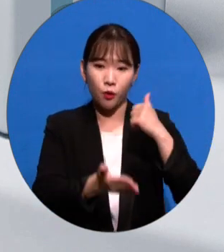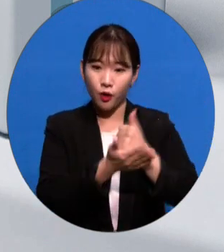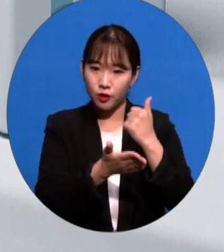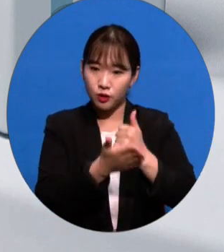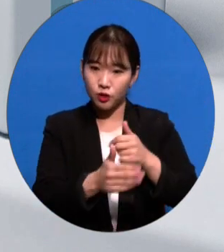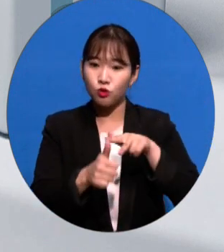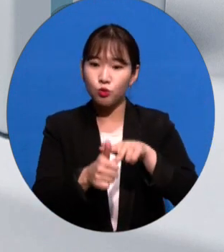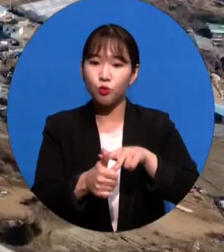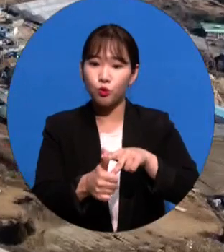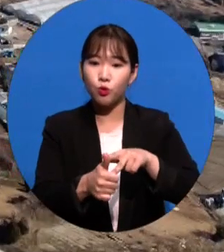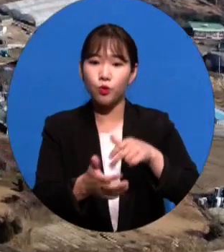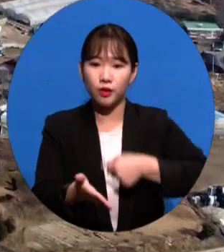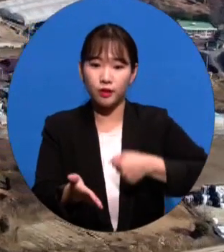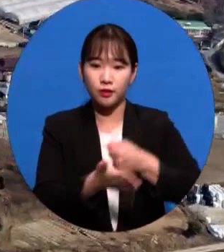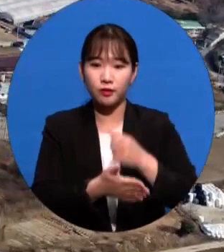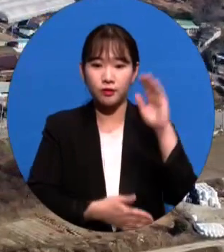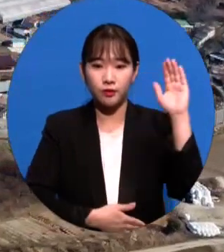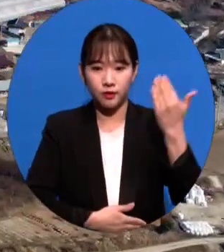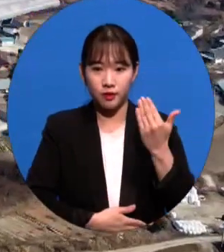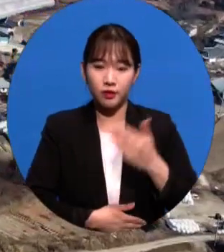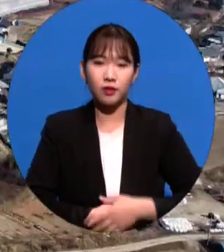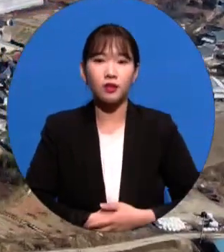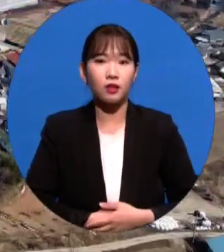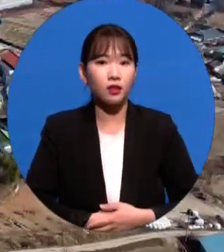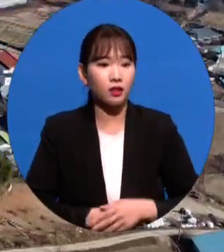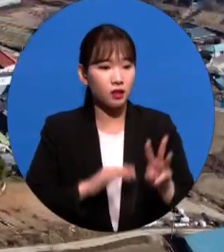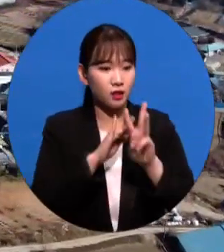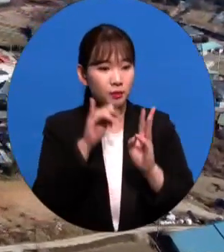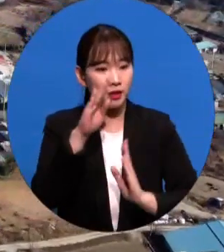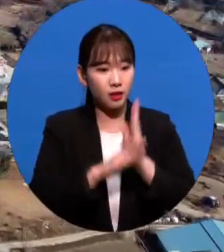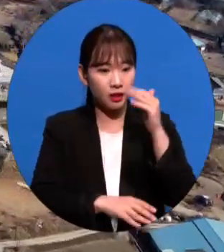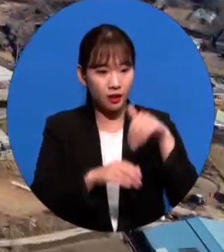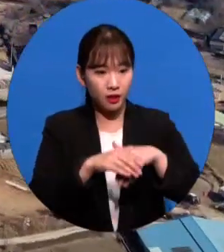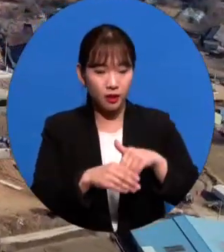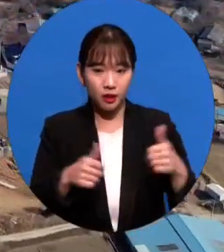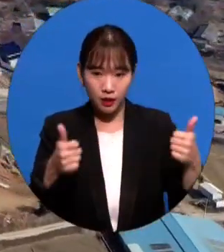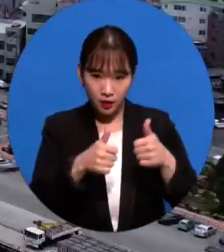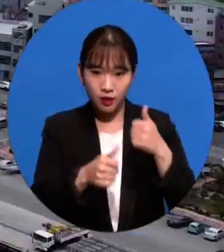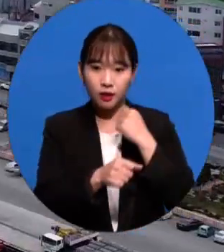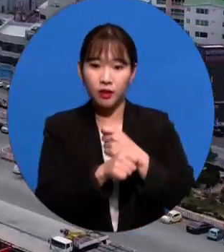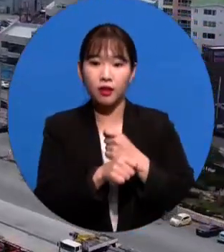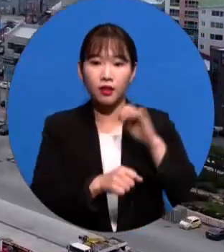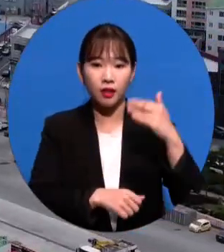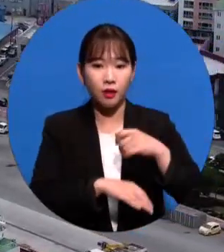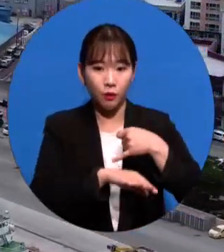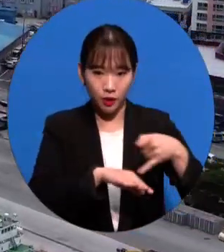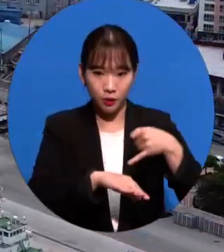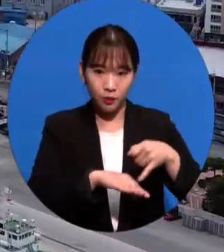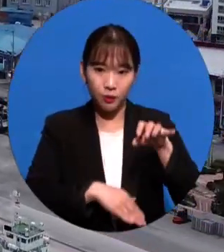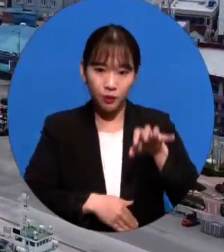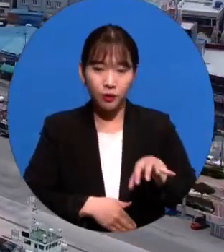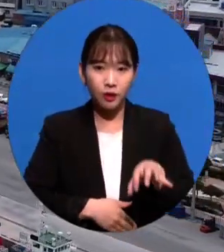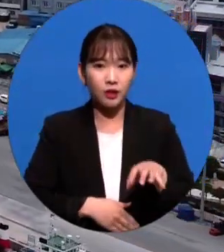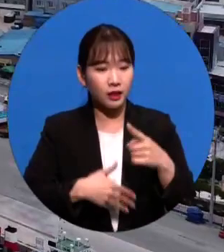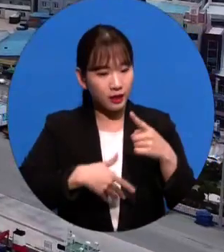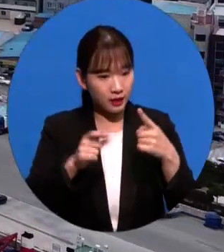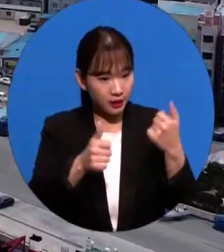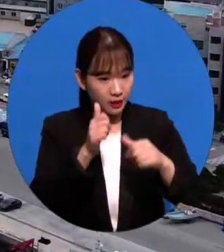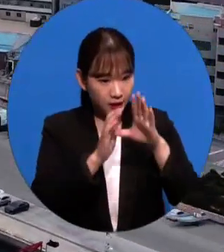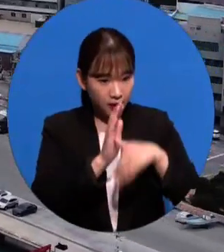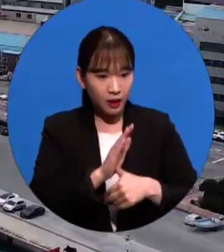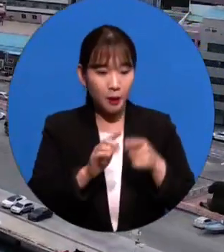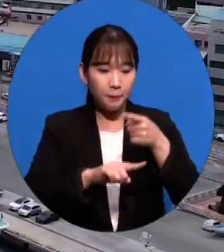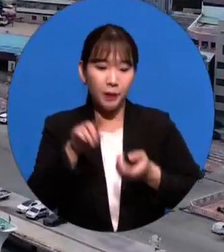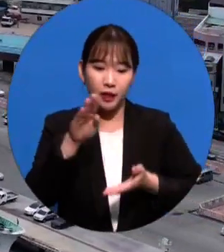후보를 결정하게 됩니다. 단 3인 이상 경선을 치르는 강진과 완도 지역은 1차 경선에서